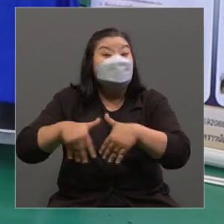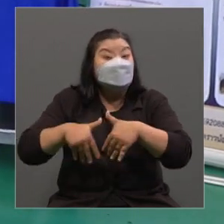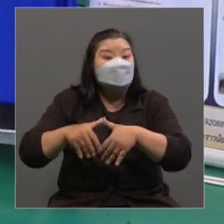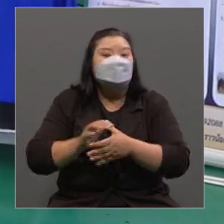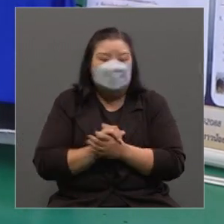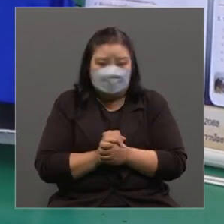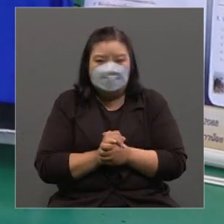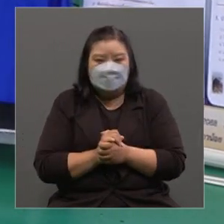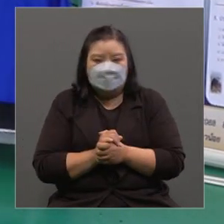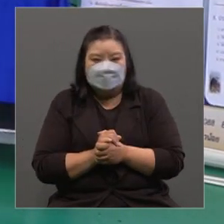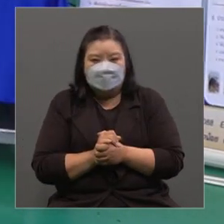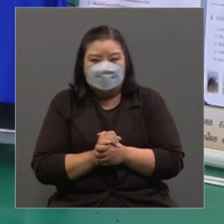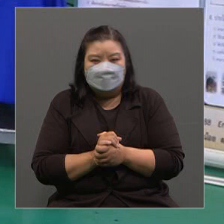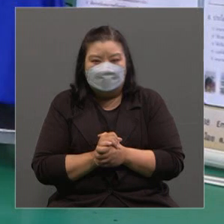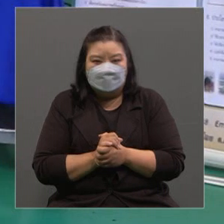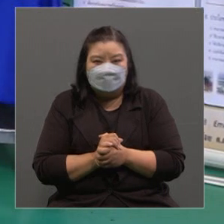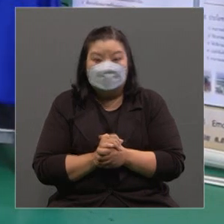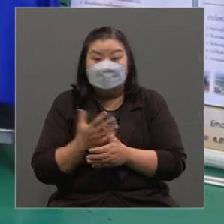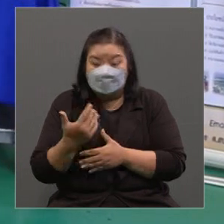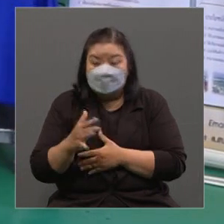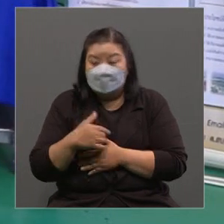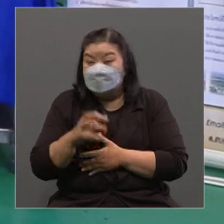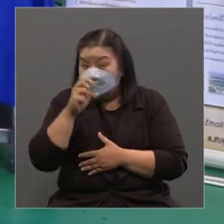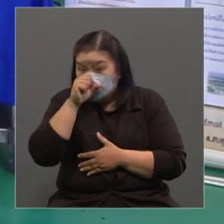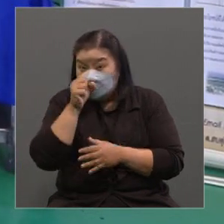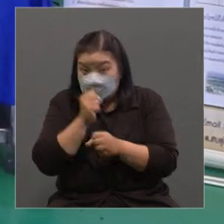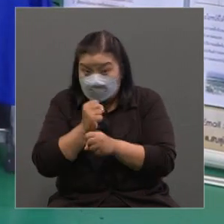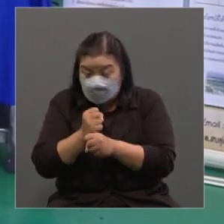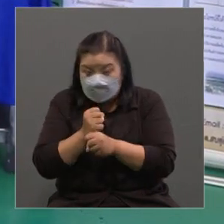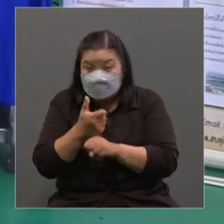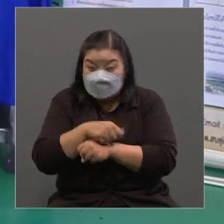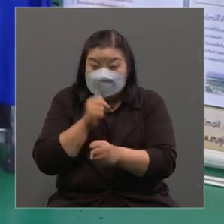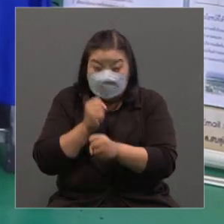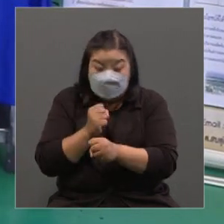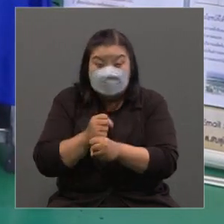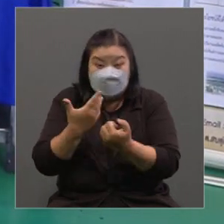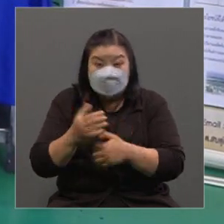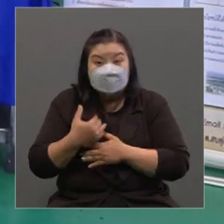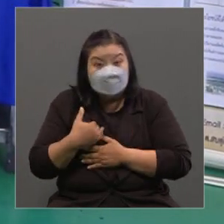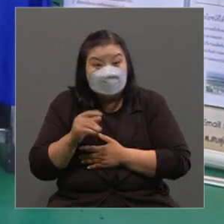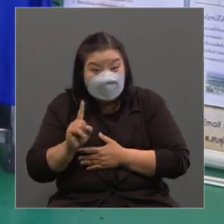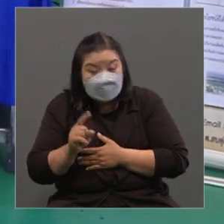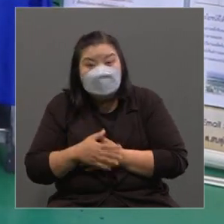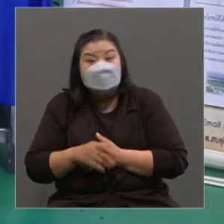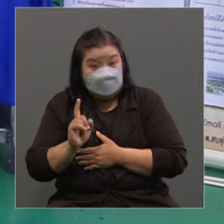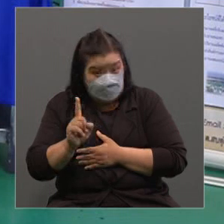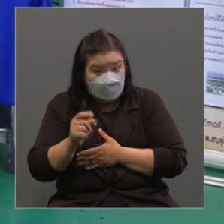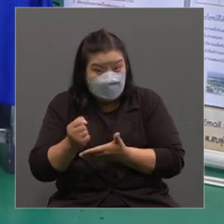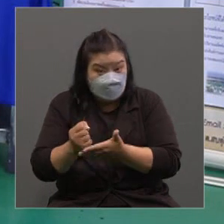งก็ได้สร้างและก็ได้เอาไปทดลองใช้งานจริงก็พบว่าสามารถที่จะตอบโจทย์เรื่อง